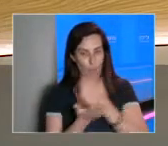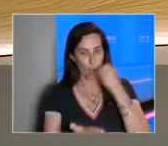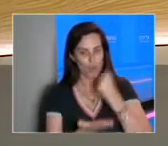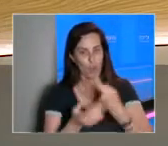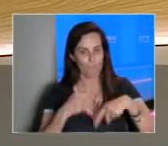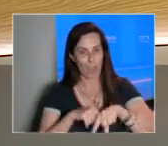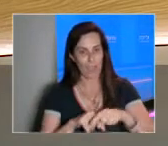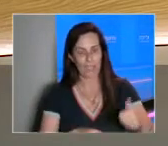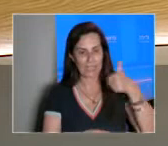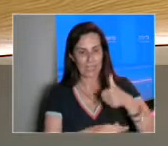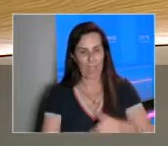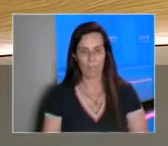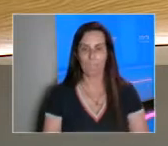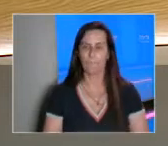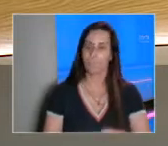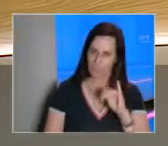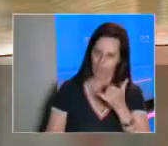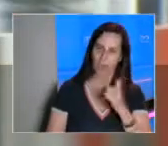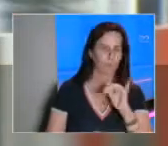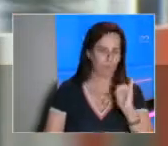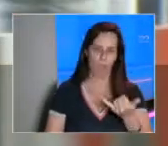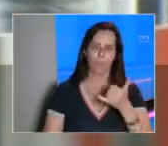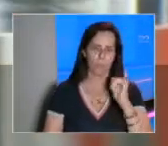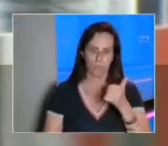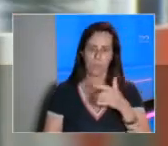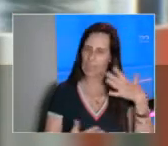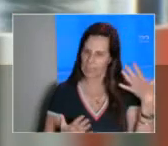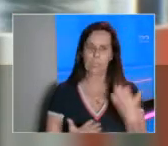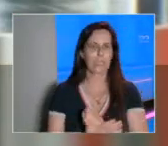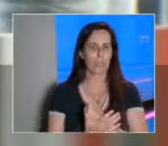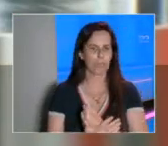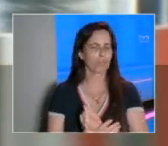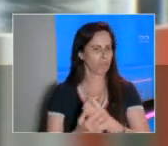בוועדת השרים לענייני חקיקה? כן, חד משמעית, הישג